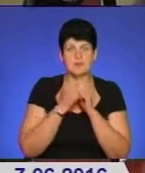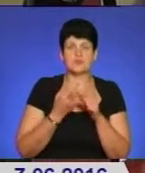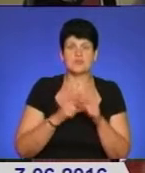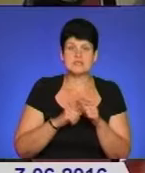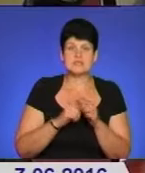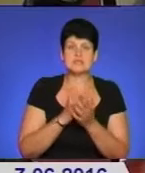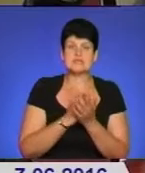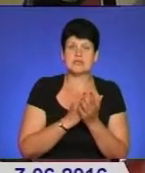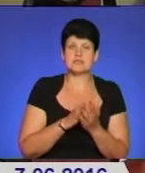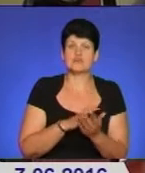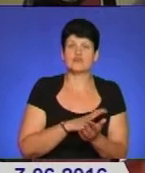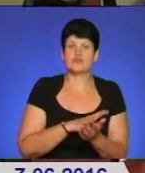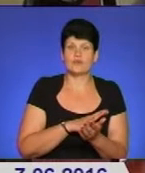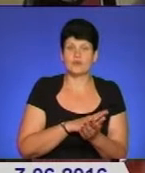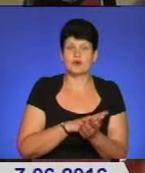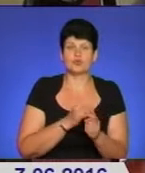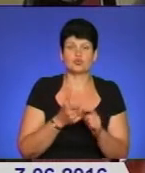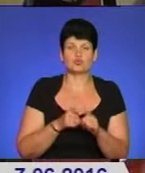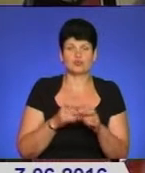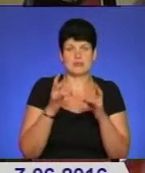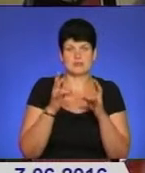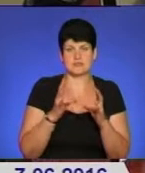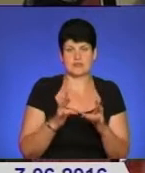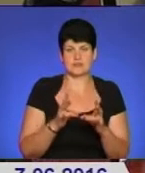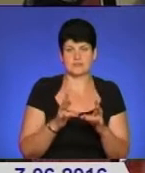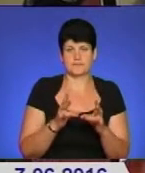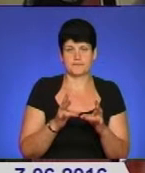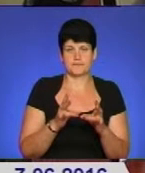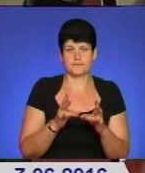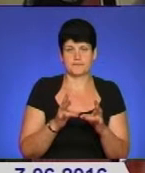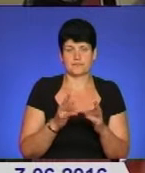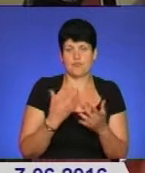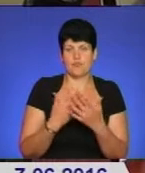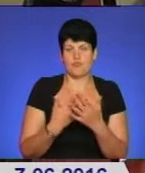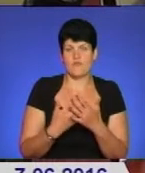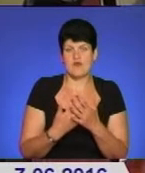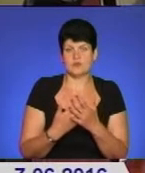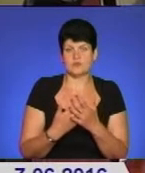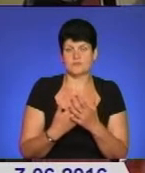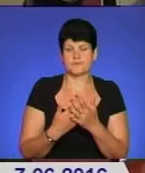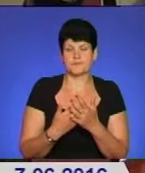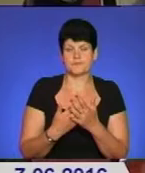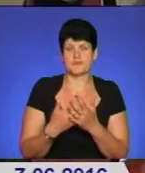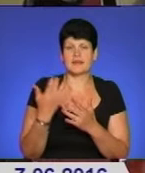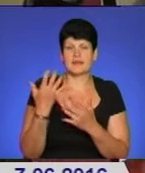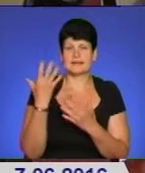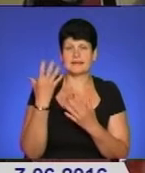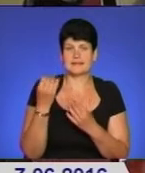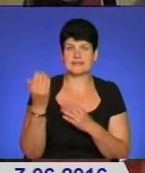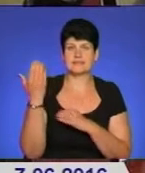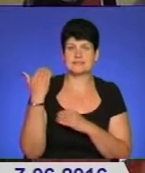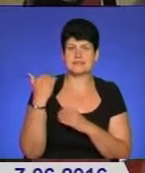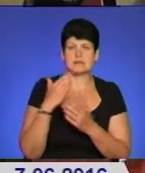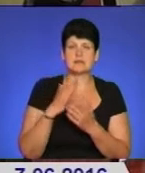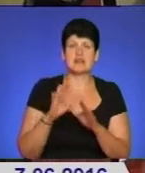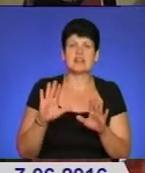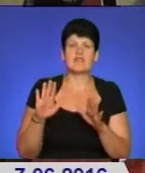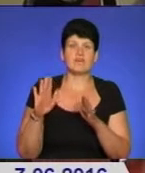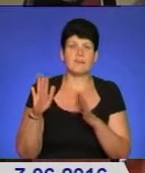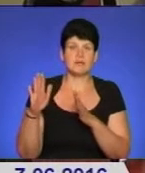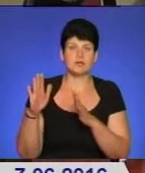знахідки бувають досить небезпечними, буквально декілька днів назад ми мали випадок,